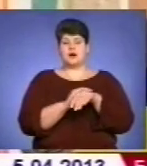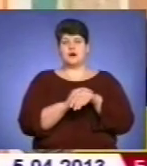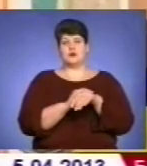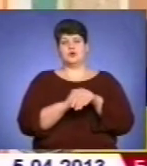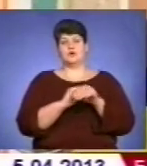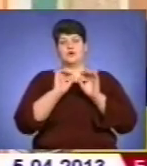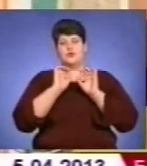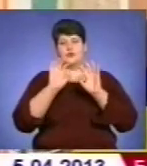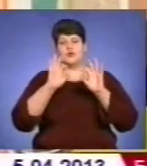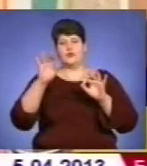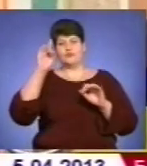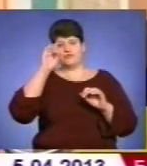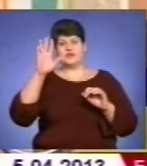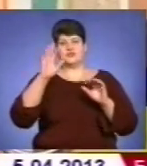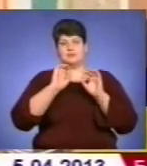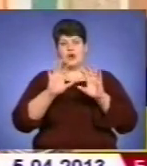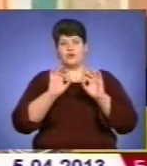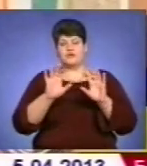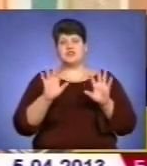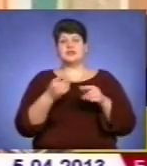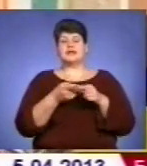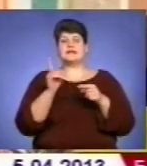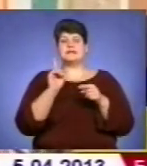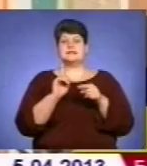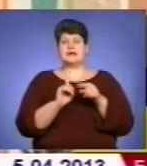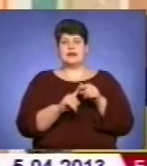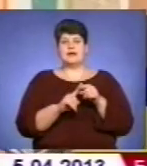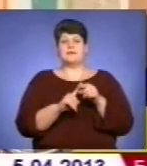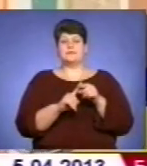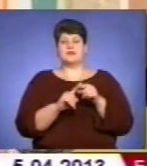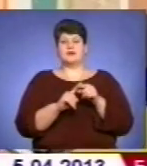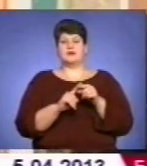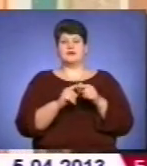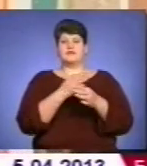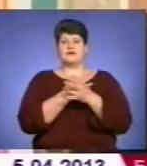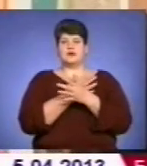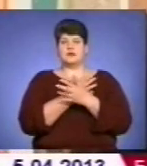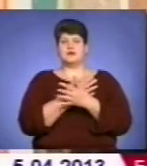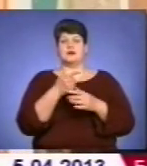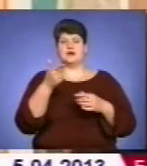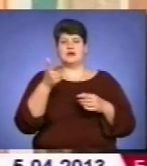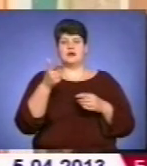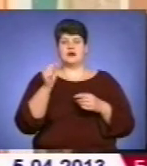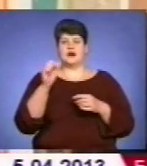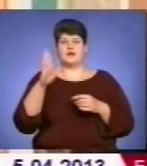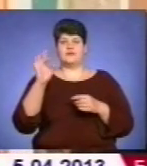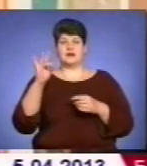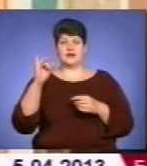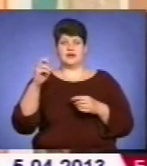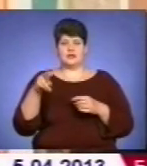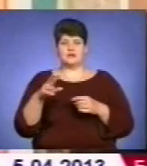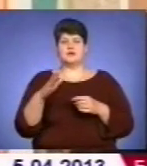які пригадує нам Святе Євангеліє, записав головно євангелист Лука, подію,